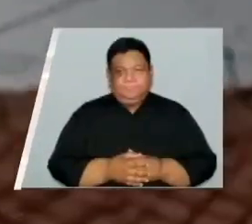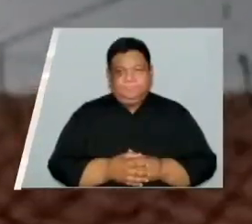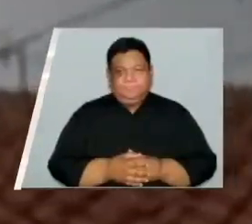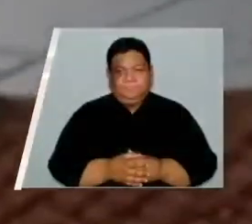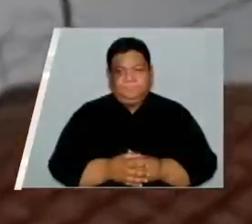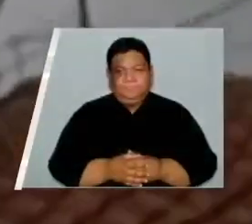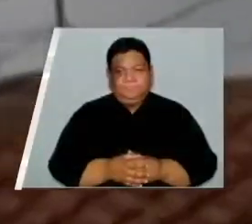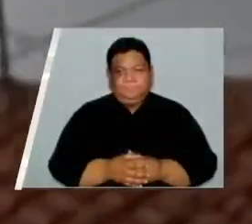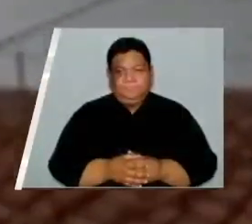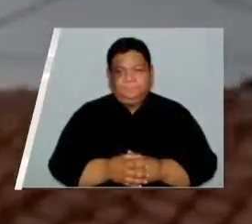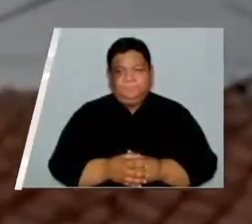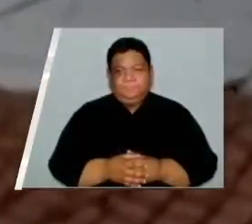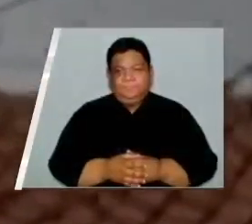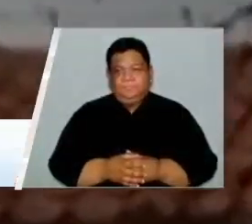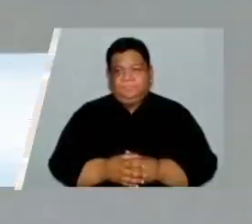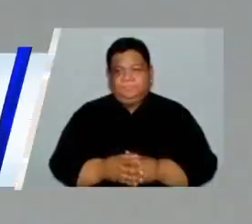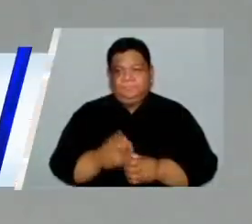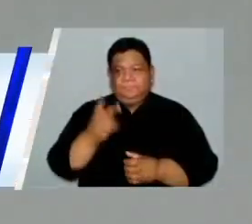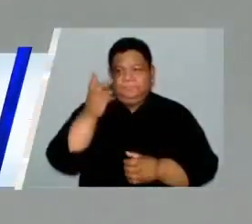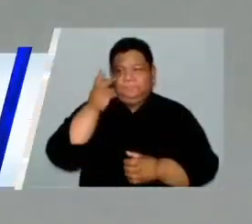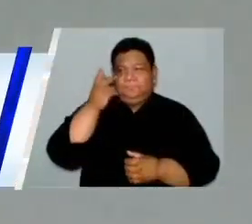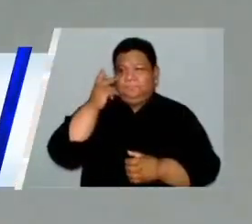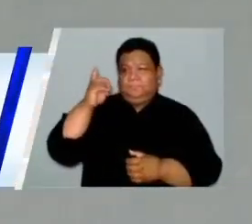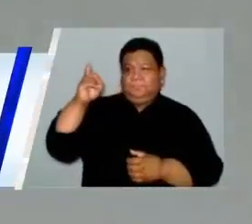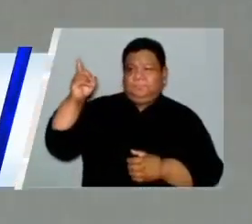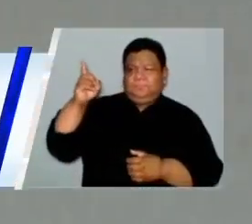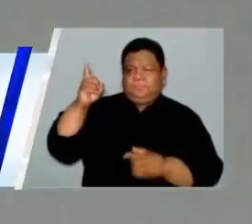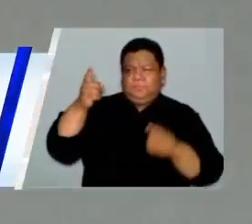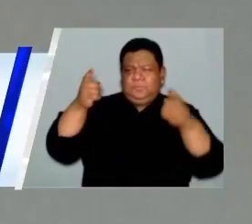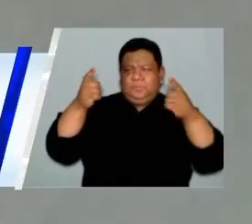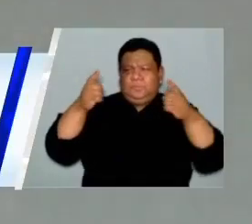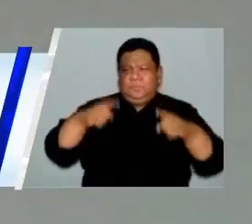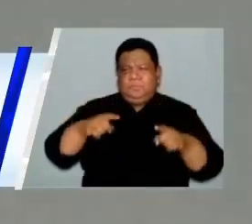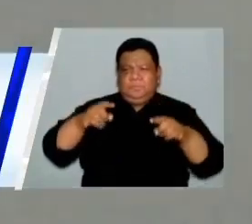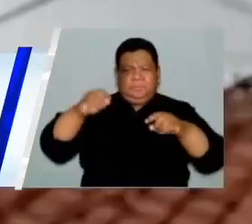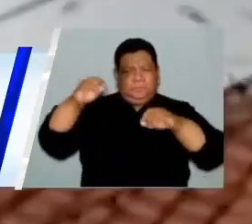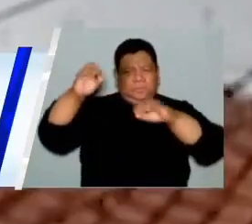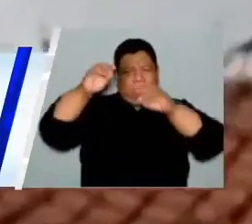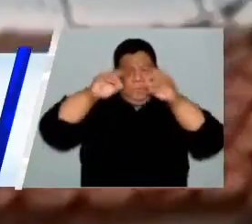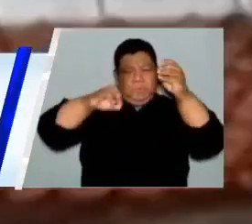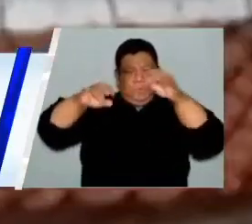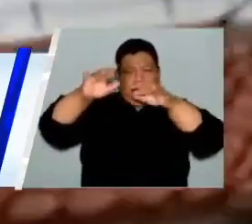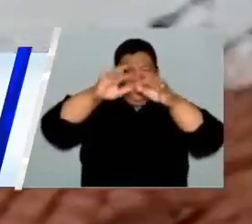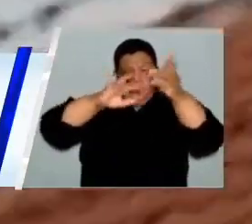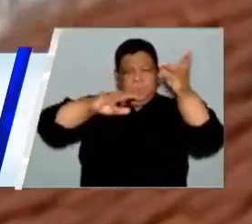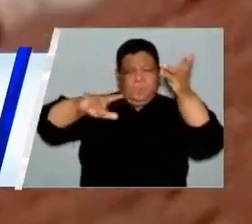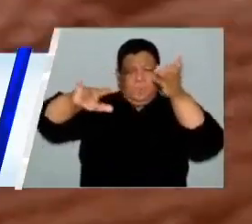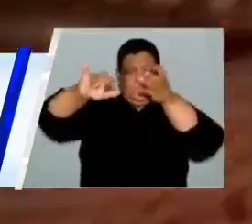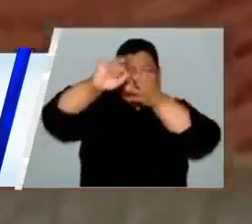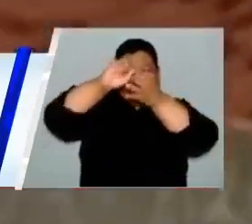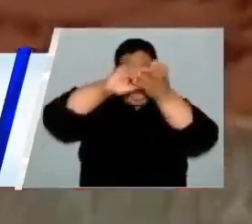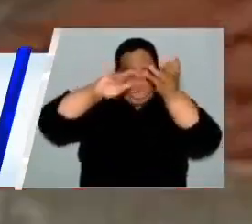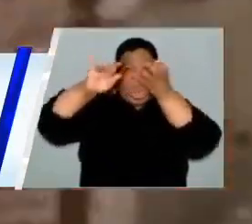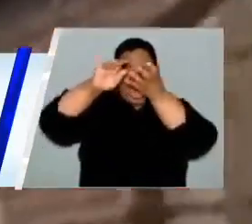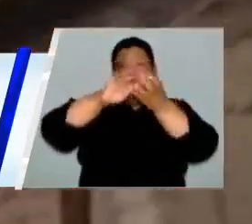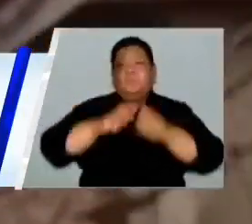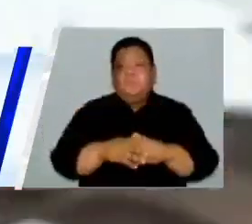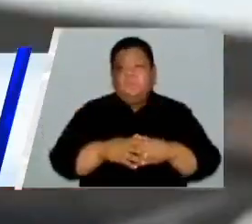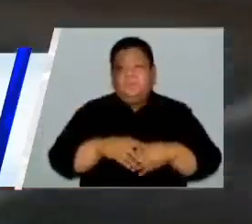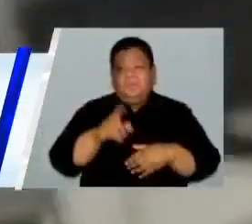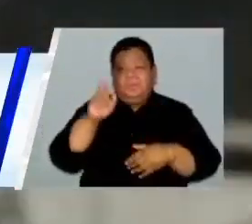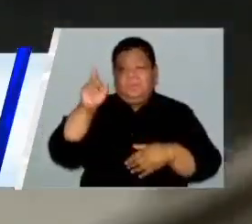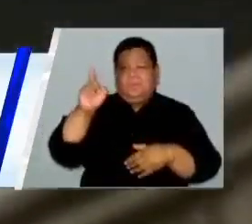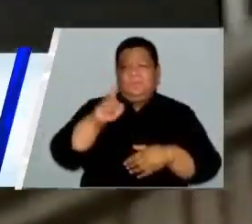paikot-ikot ang mga debris saong papawi Hanggang May mabuo ng tila embudo sa ulap mga tagp yan sa pagtama ng isang